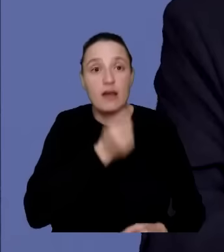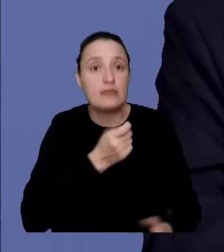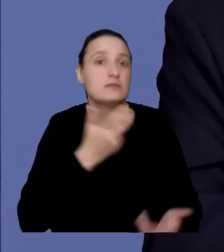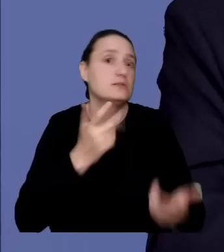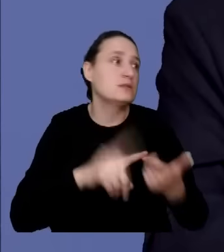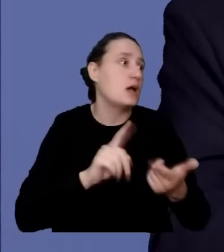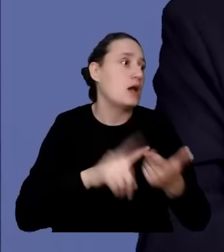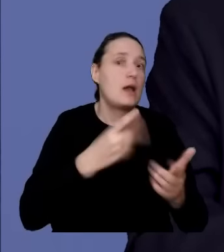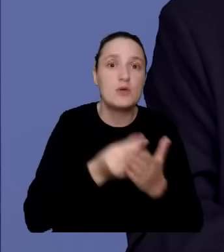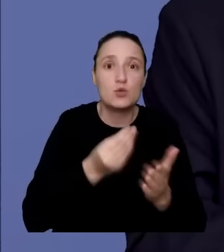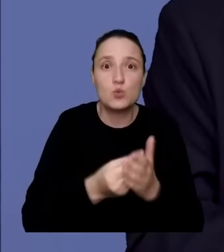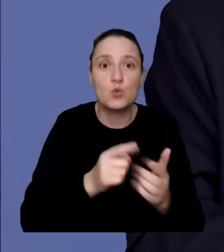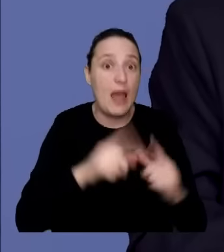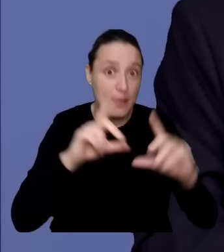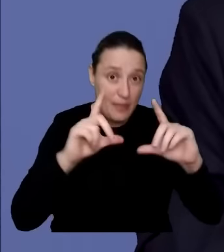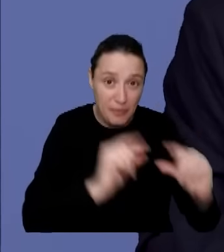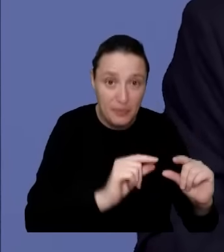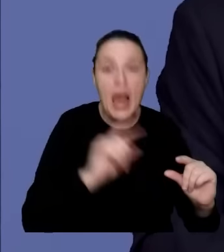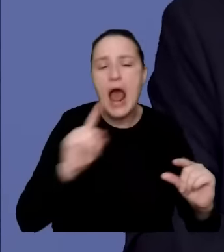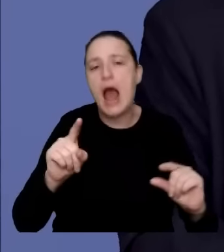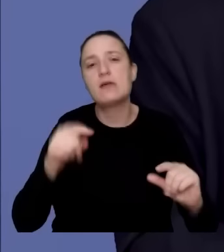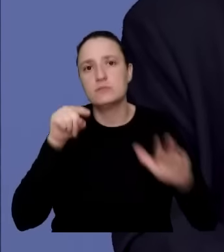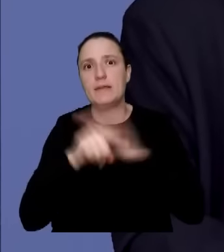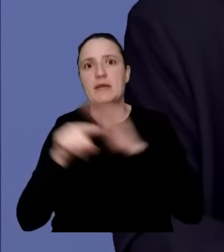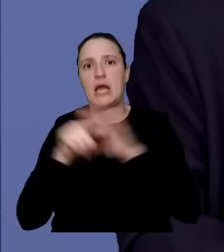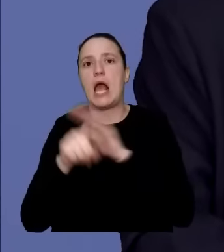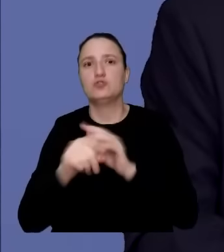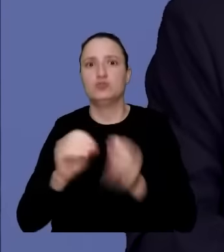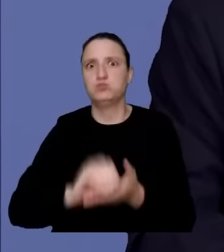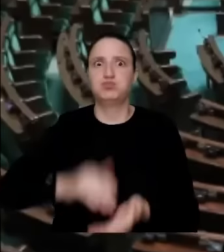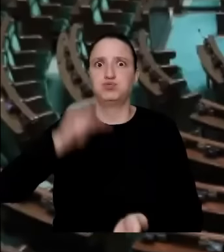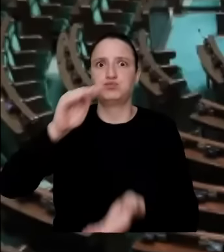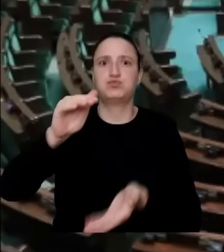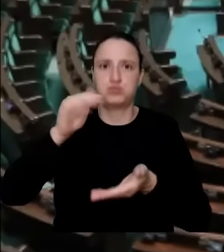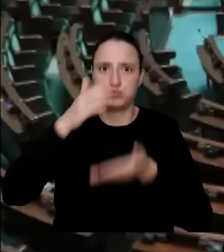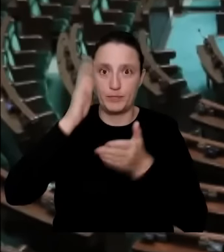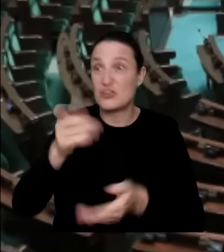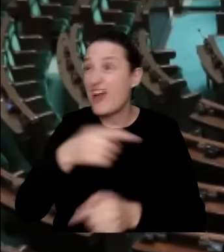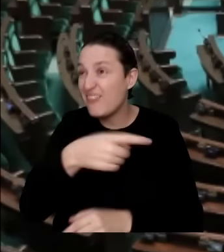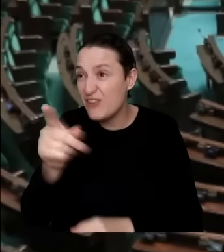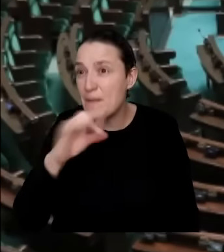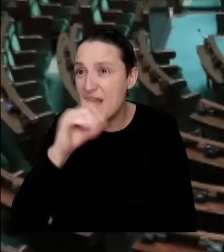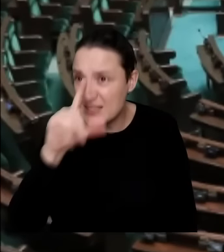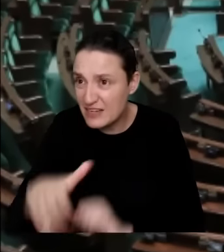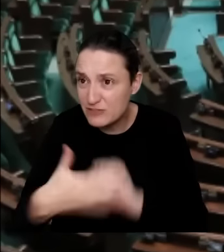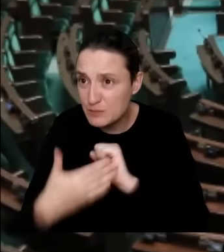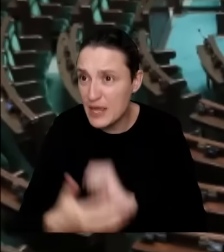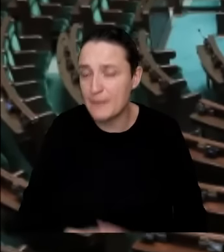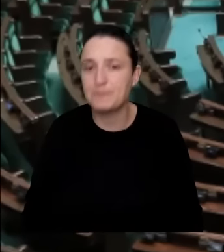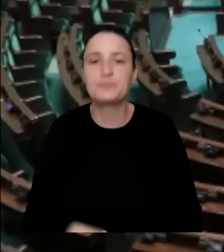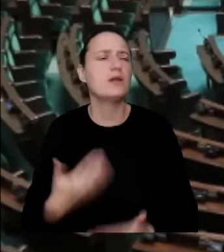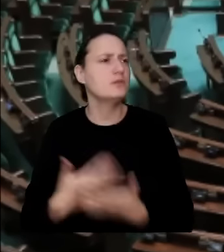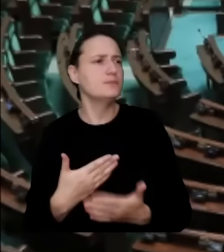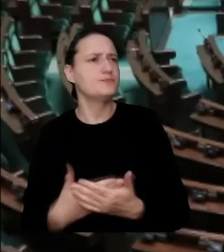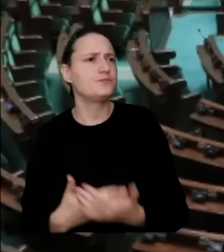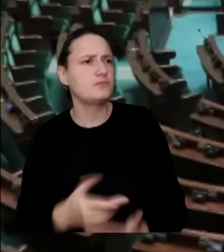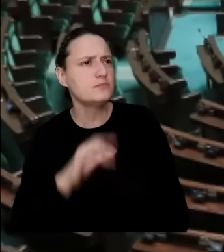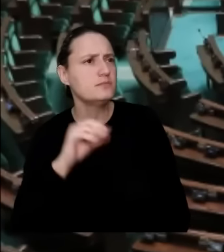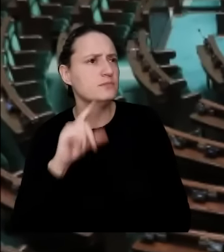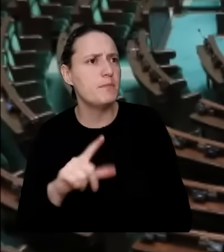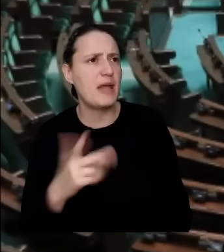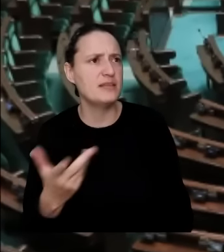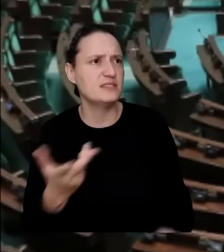też innego typu pomoc Dlaczego PSL problematyka Dlaczego PSL rzeczywiście